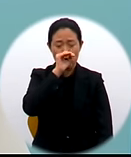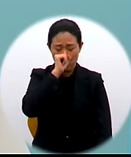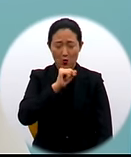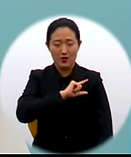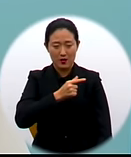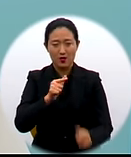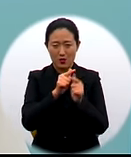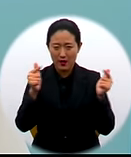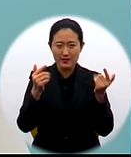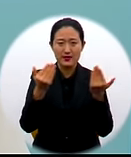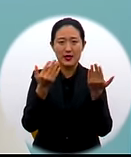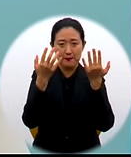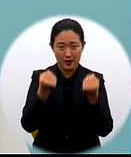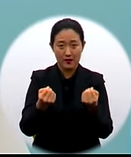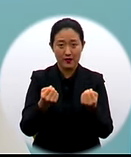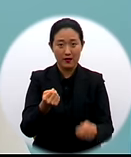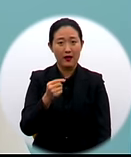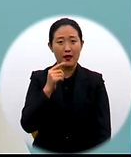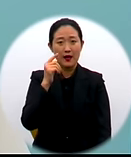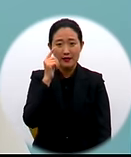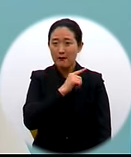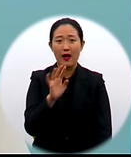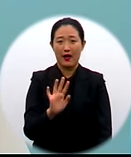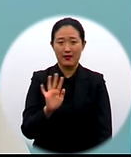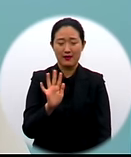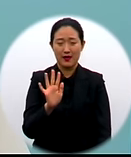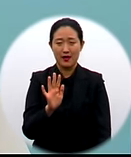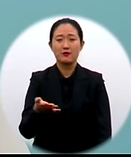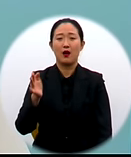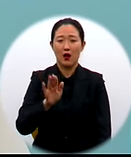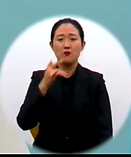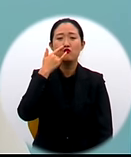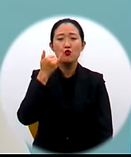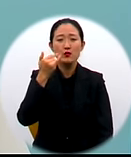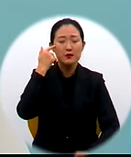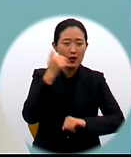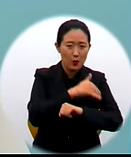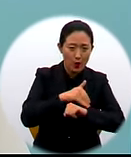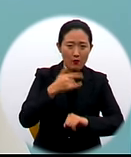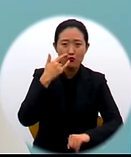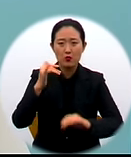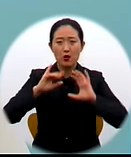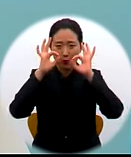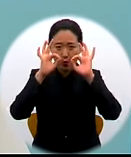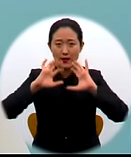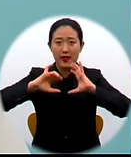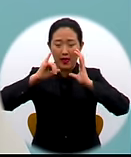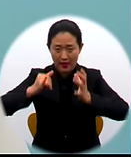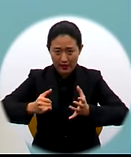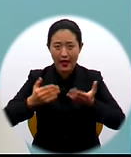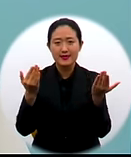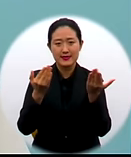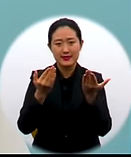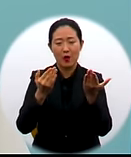않지만 어쨌든 부모가 설계하는 진로와 부모가 보는 세상과 실제로 아이의 직업적 관점 완전히 다를 수 있다는 거죠. 이건 분명 인사팀